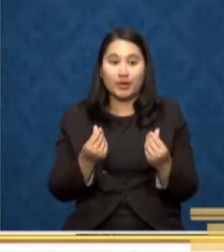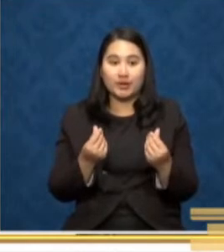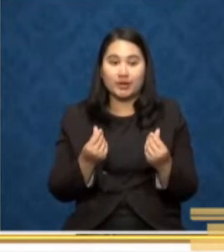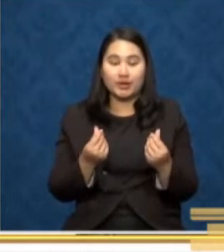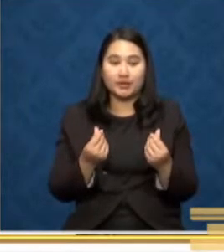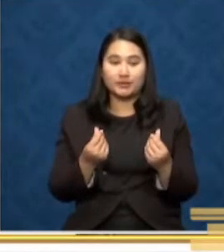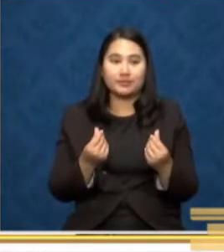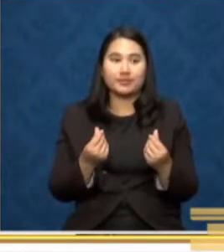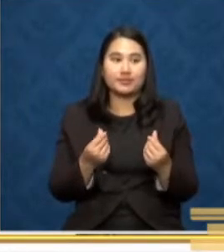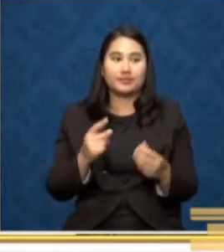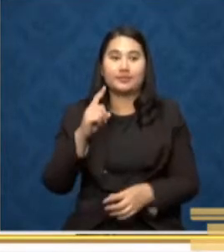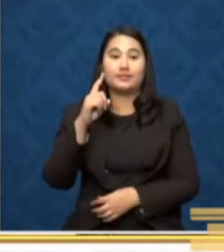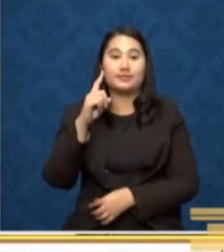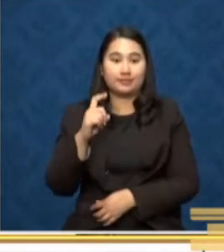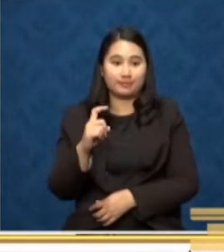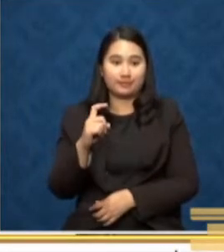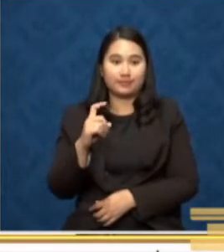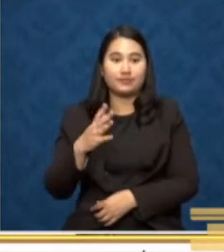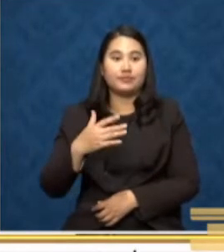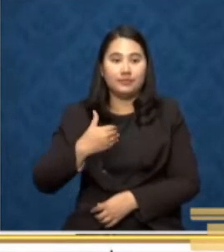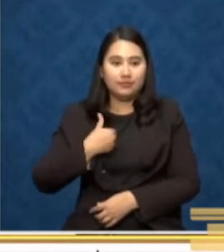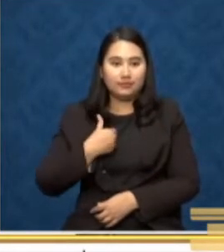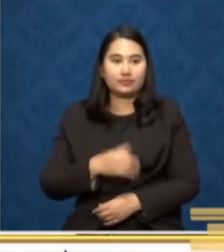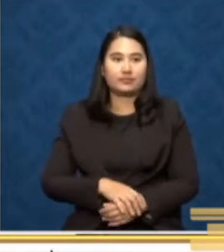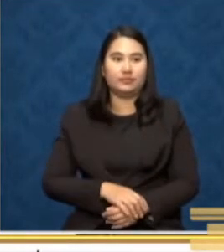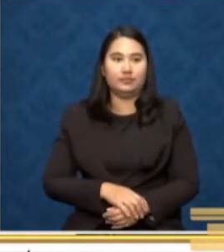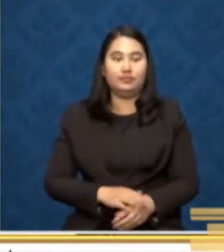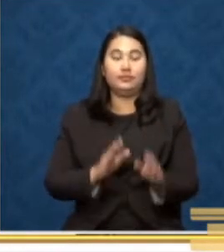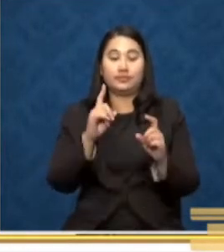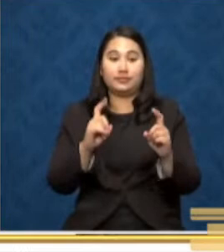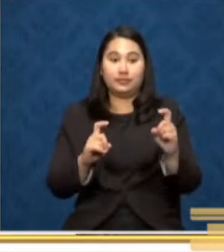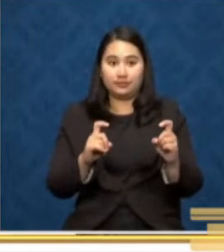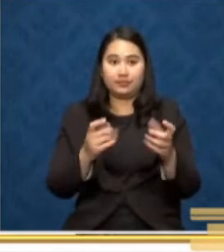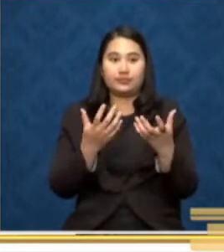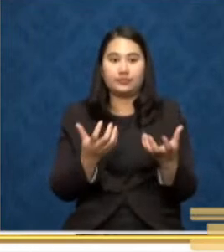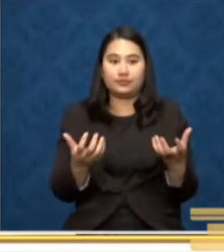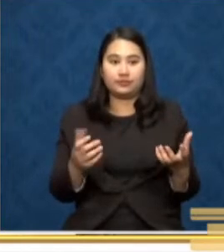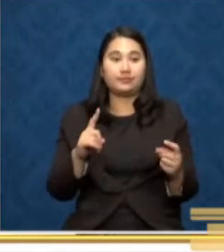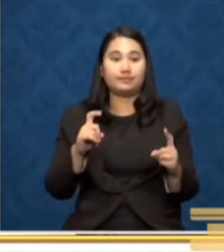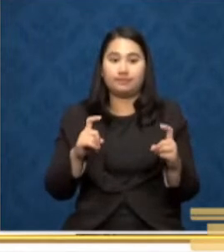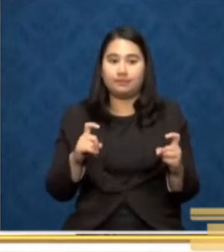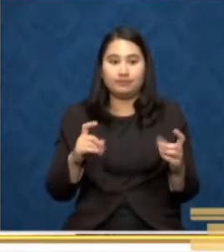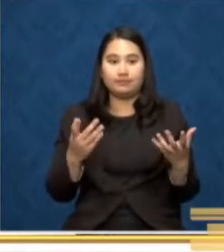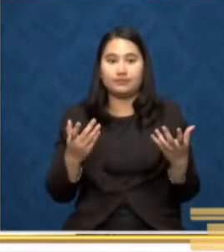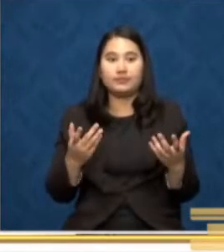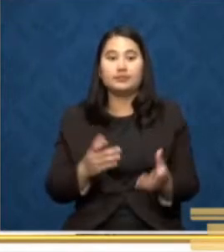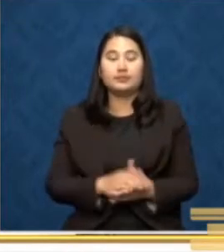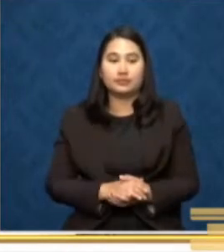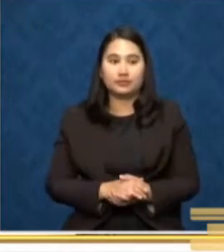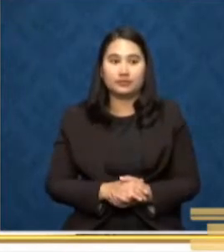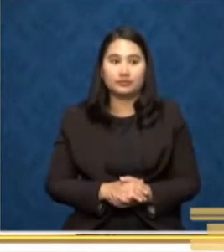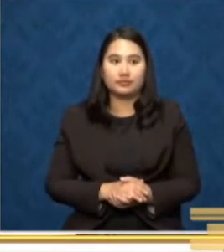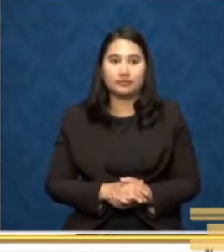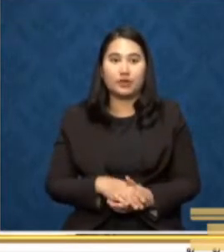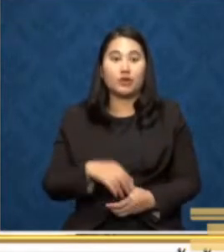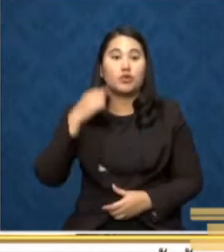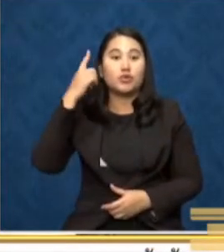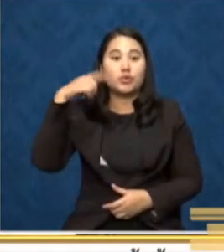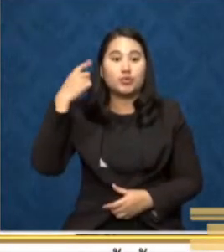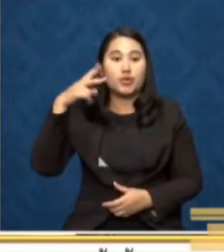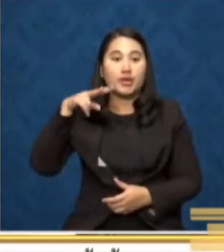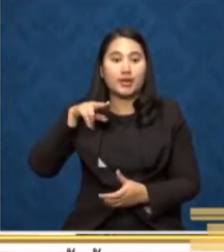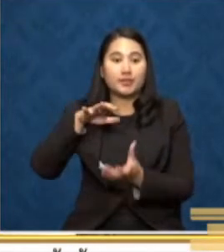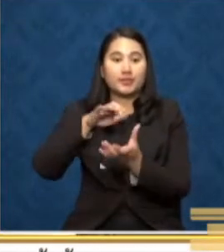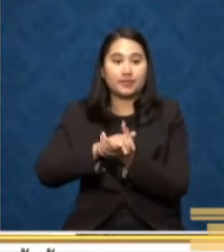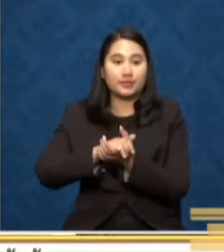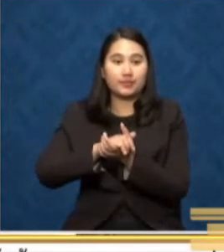ความสูญเสียอย่างมากไม่ว่าจะเป็นชีวิตและทรัพย์สินนะครับเรามีแม่ม่ายหลายคนที่เกิดขึ้น